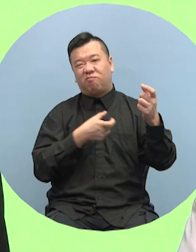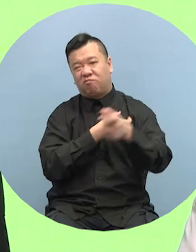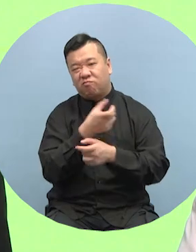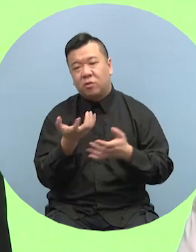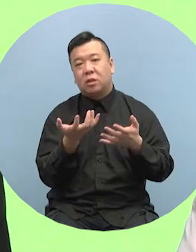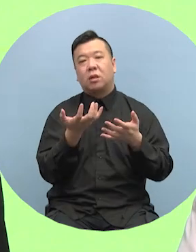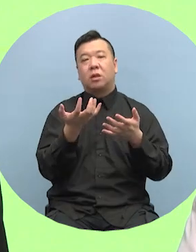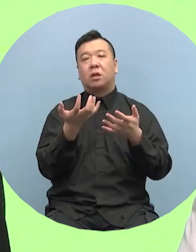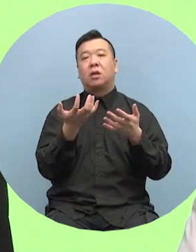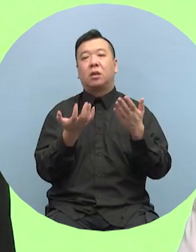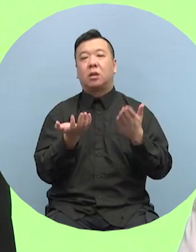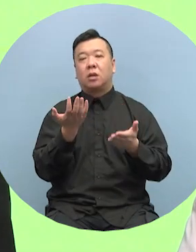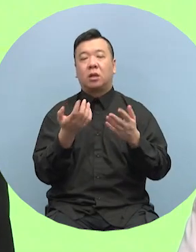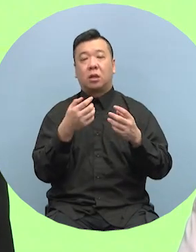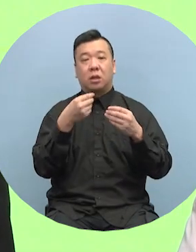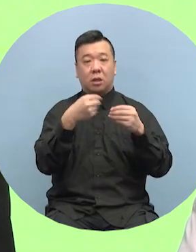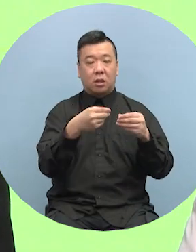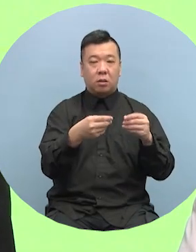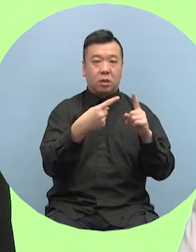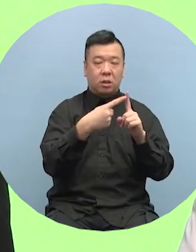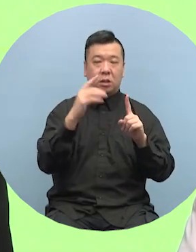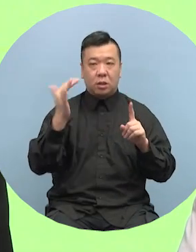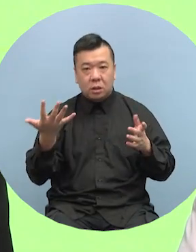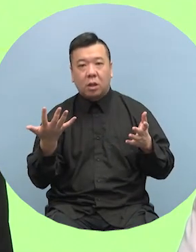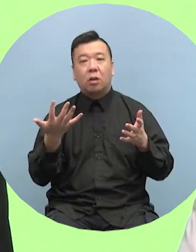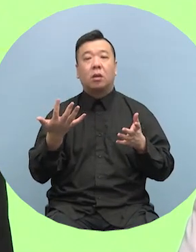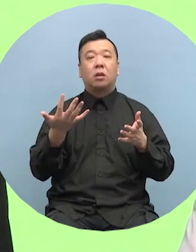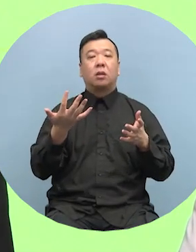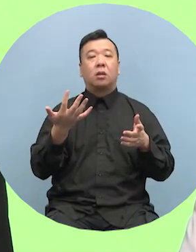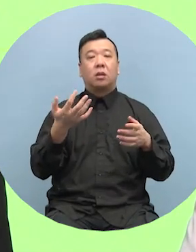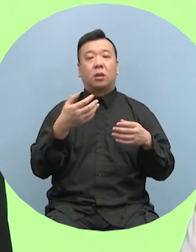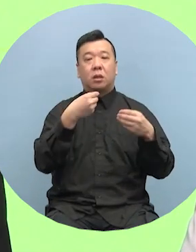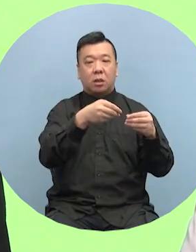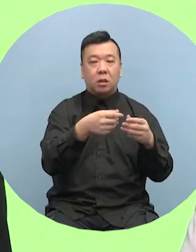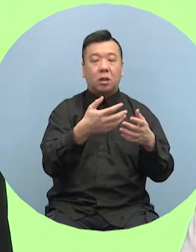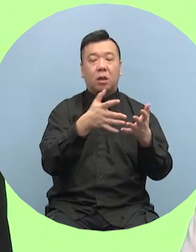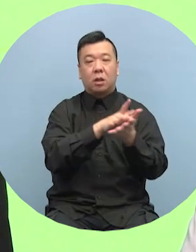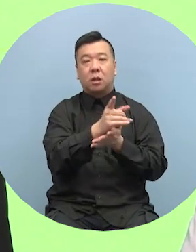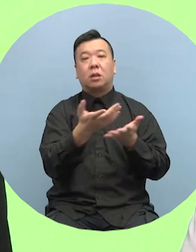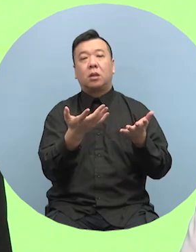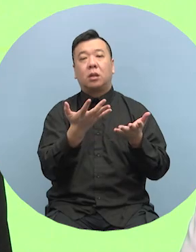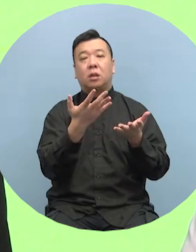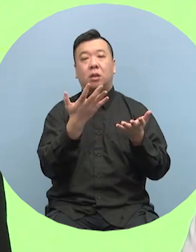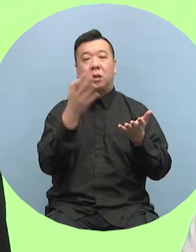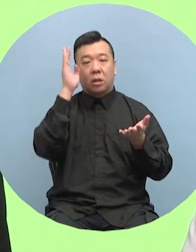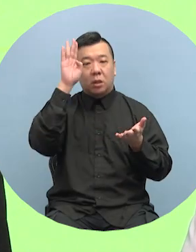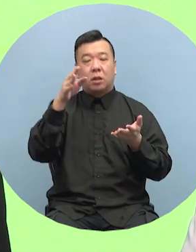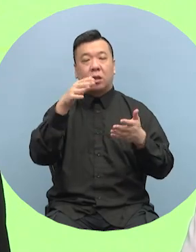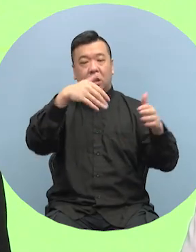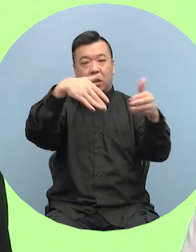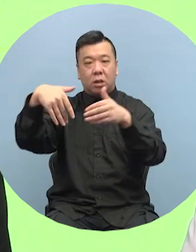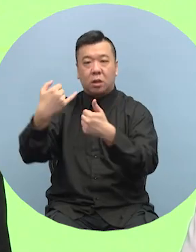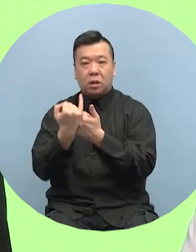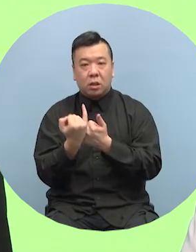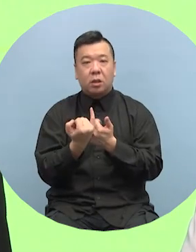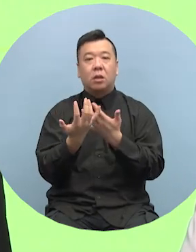個財政方面啦，喺個教學人手，即係啲教授啊人手方面，以至到收生嘅來源